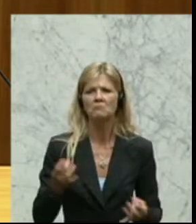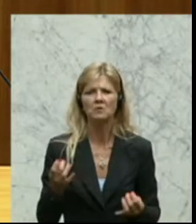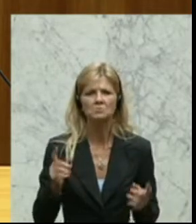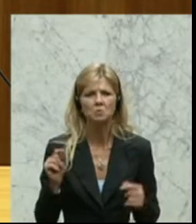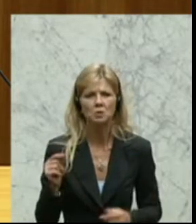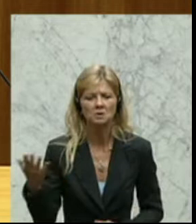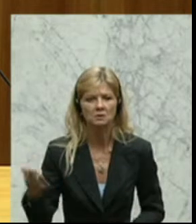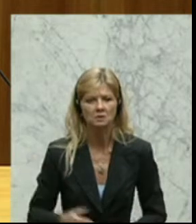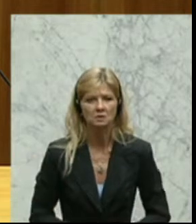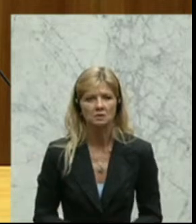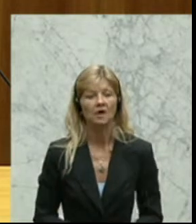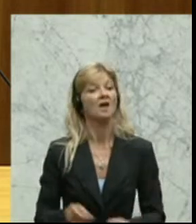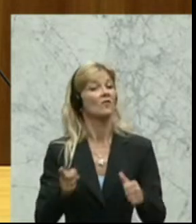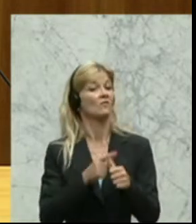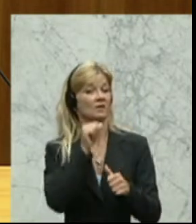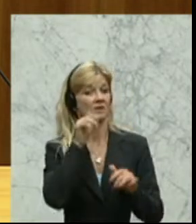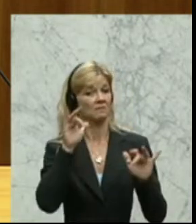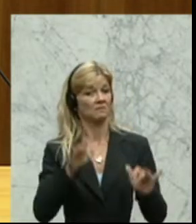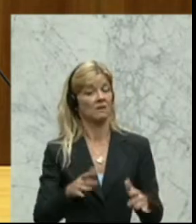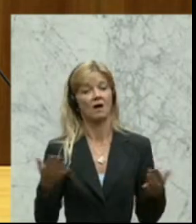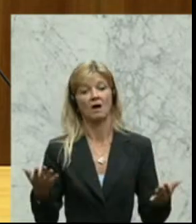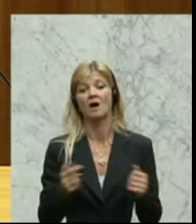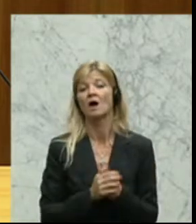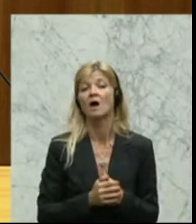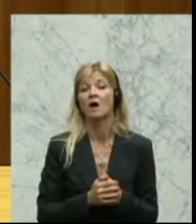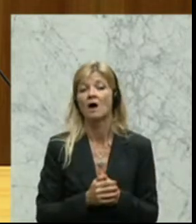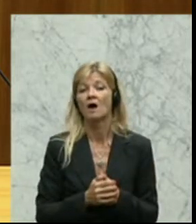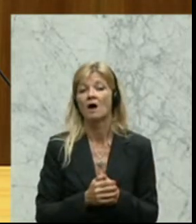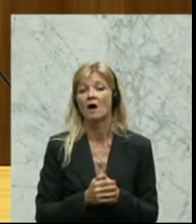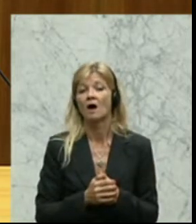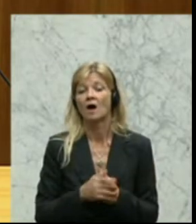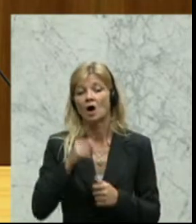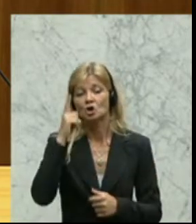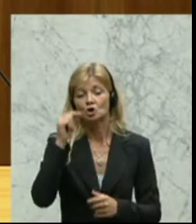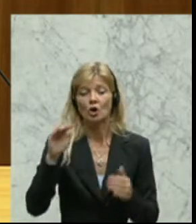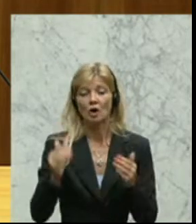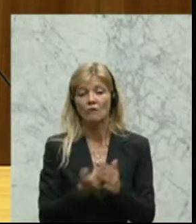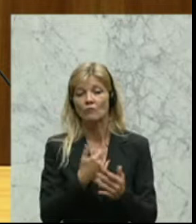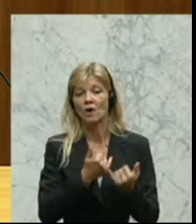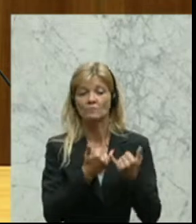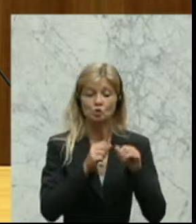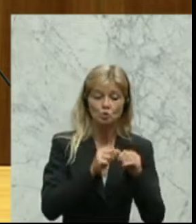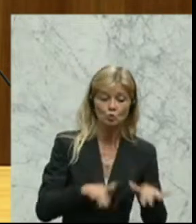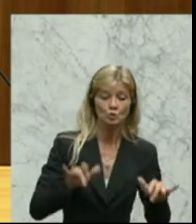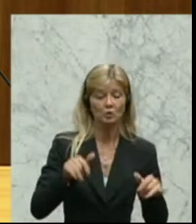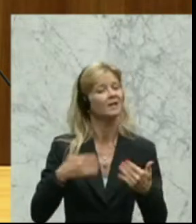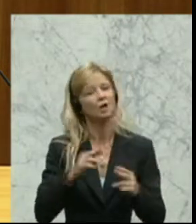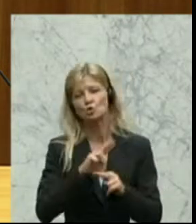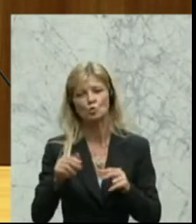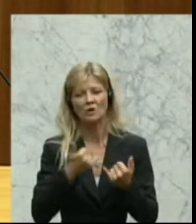Steuerstrukturreform stellen, kann das maximal eine Steuertarifreform sein und gegenfinanzieren durch neue